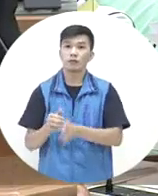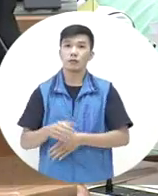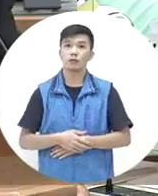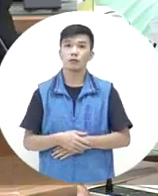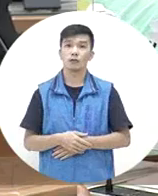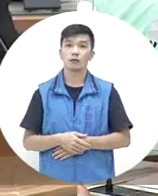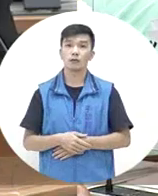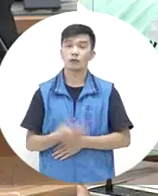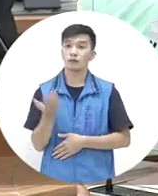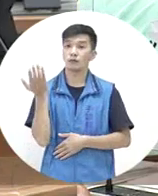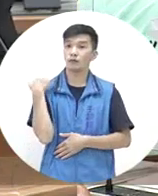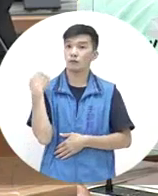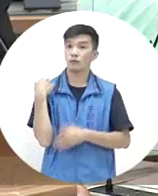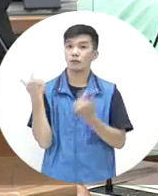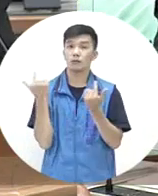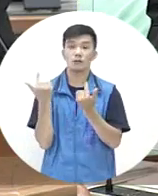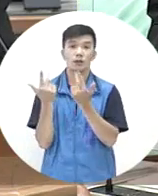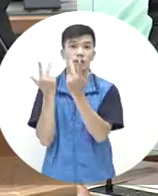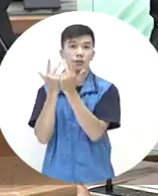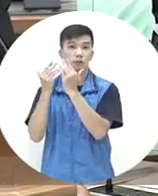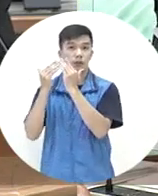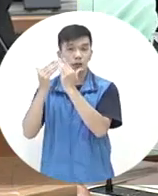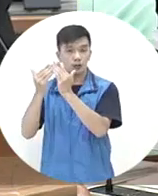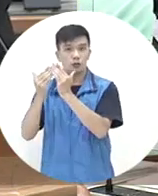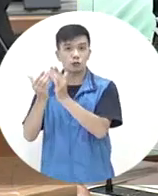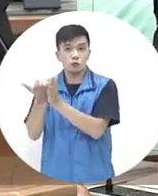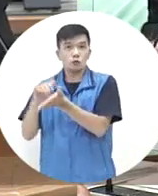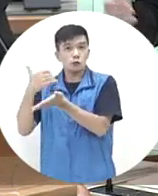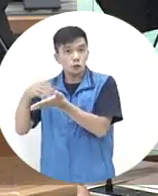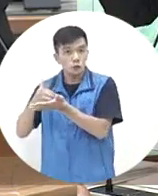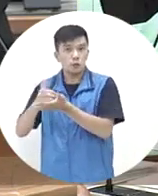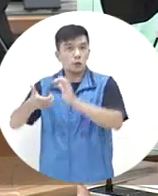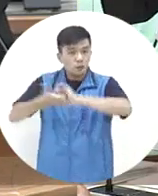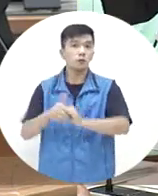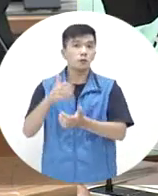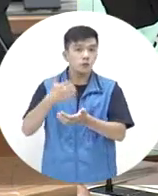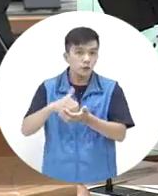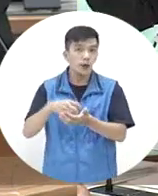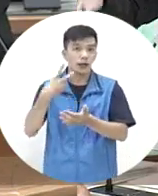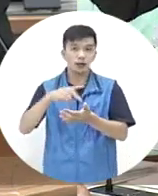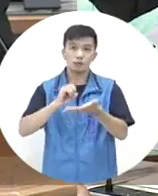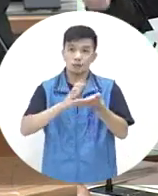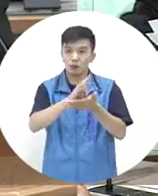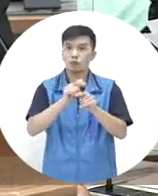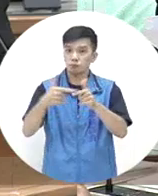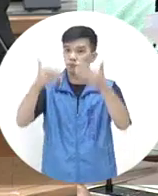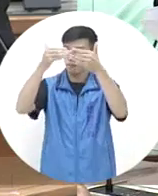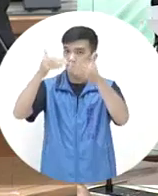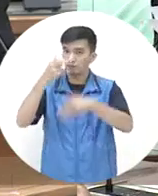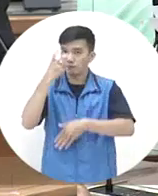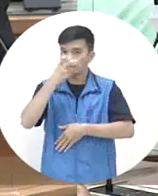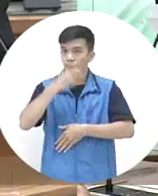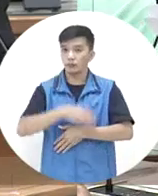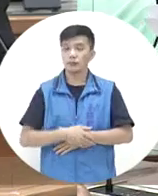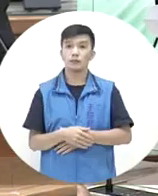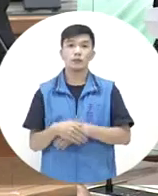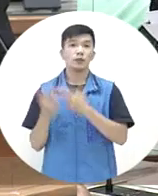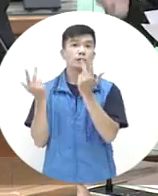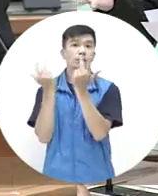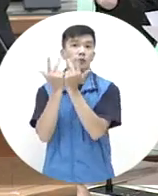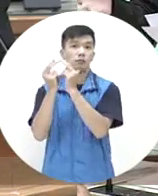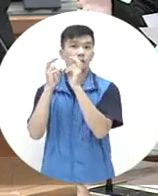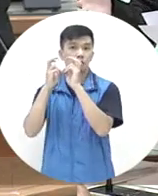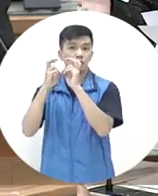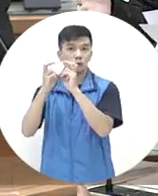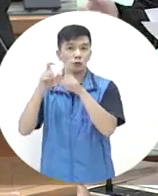是我们新北市的预算决算，好、哦，还是审计处的报告，这个新北捷运公司哈。哦108年亏